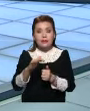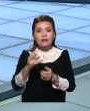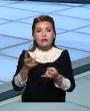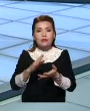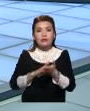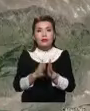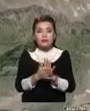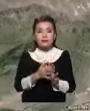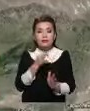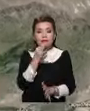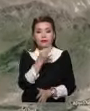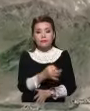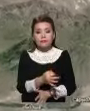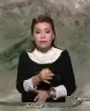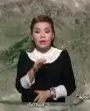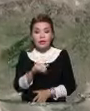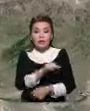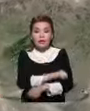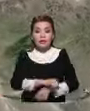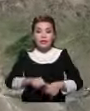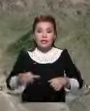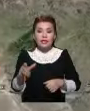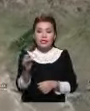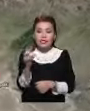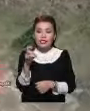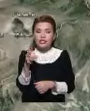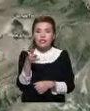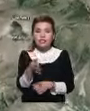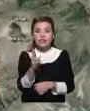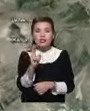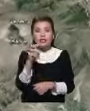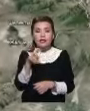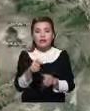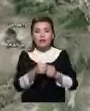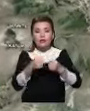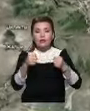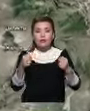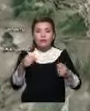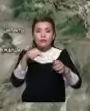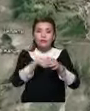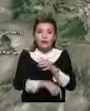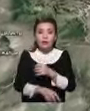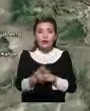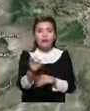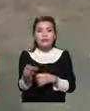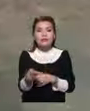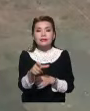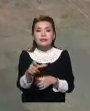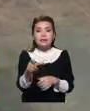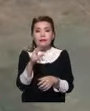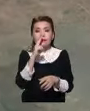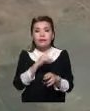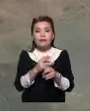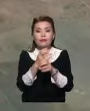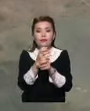вопрос. Трансграничный Иртыш растянулся на 4000 километров, но в ширину и глубину река уже значительно потеряла,